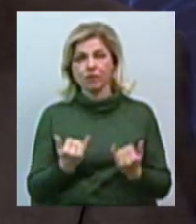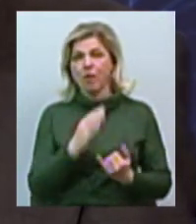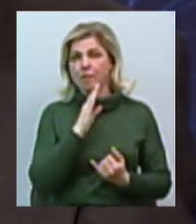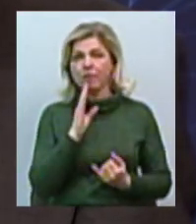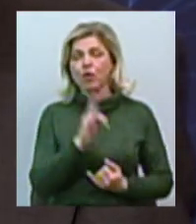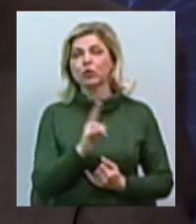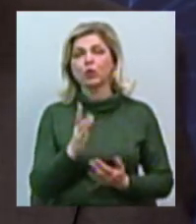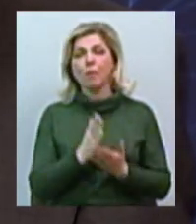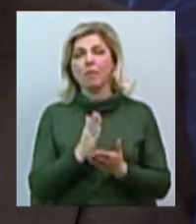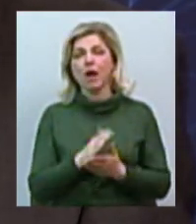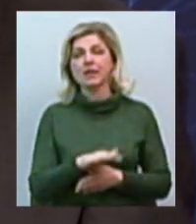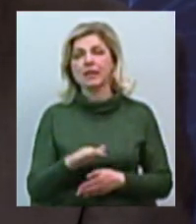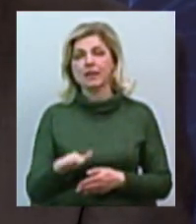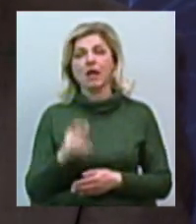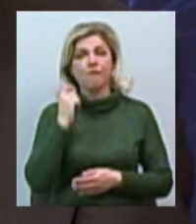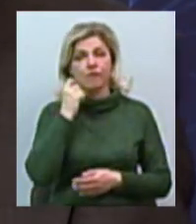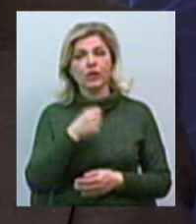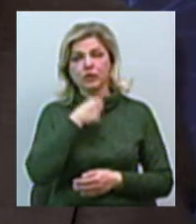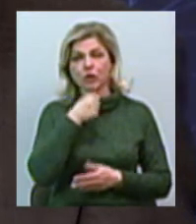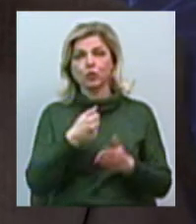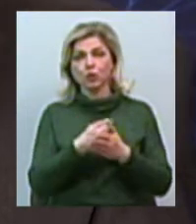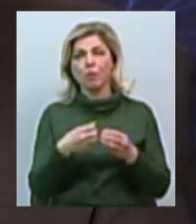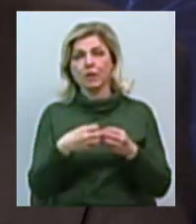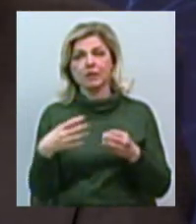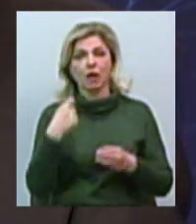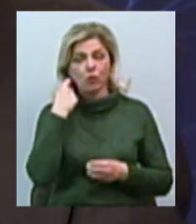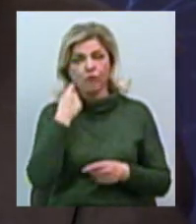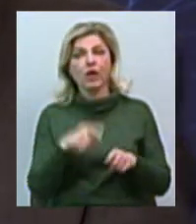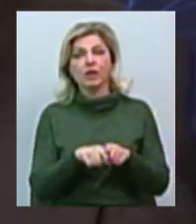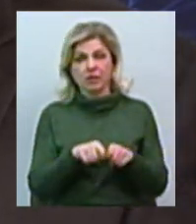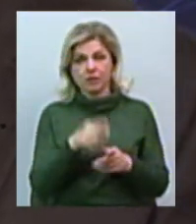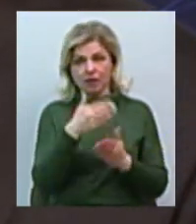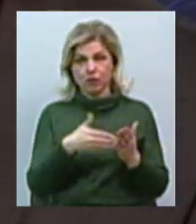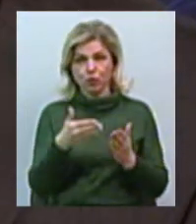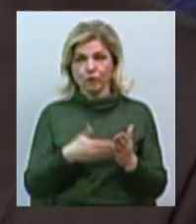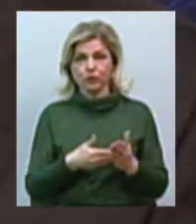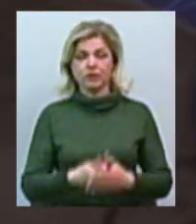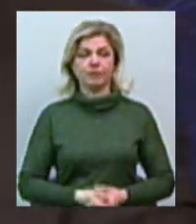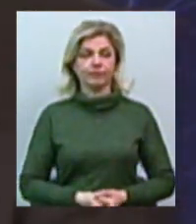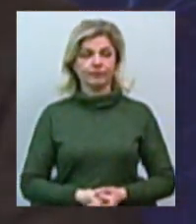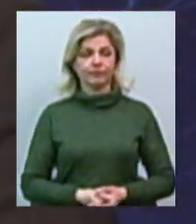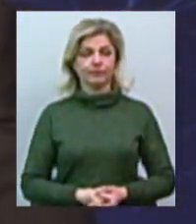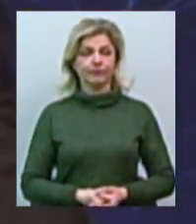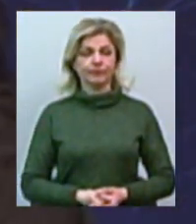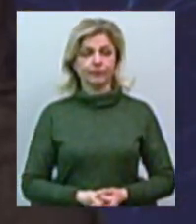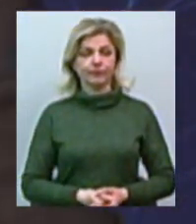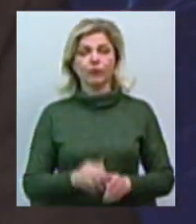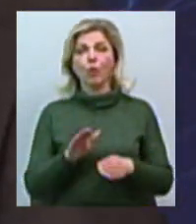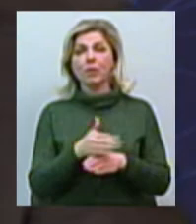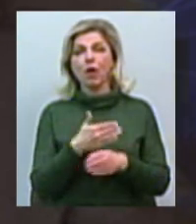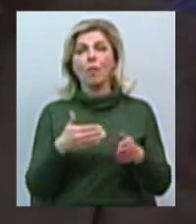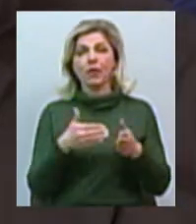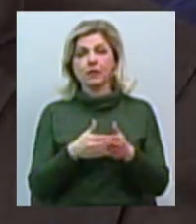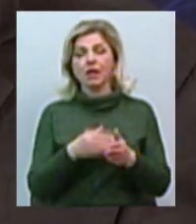мають дітей віком до 15 років. Це теж скасовується. Знято обмеження